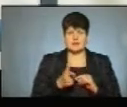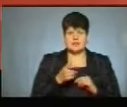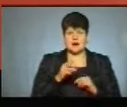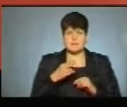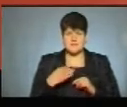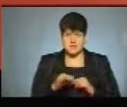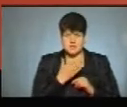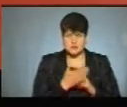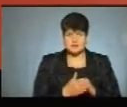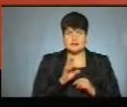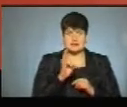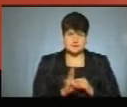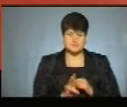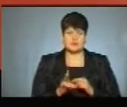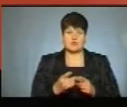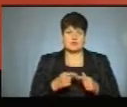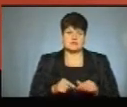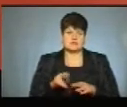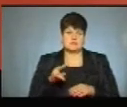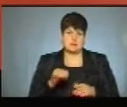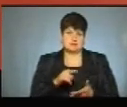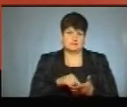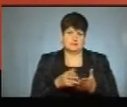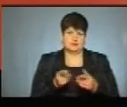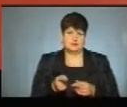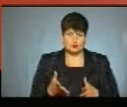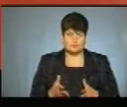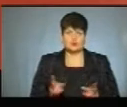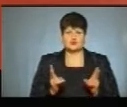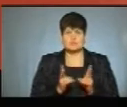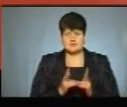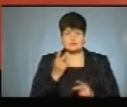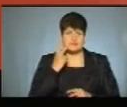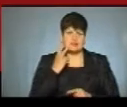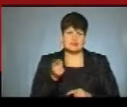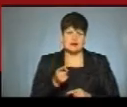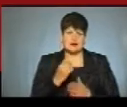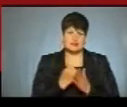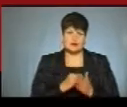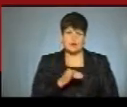Тернопільського осередку Пласт. Я вам дякую, що були з нами. Зустрінемося, як завжди, на телеканалі UA Тернопіль.